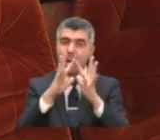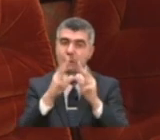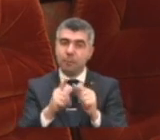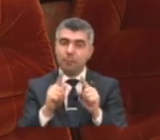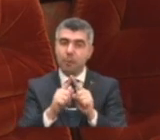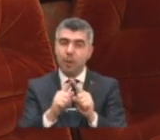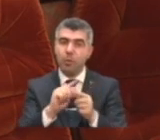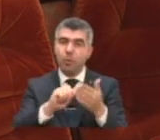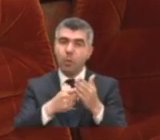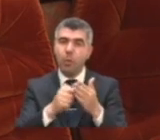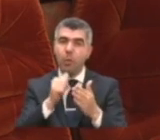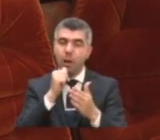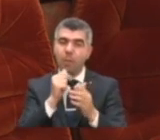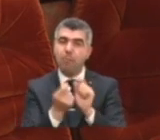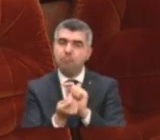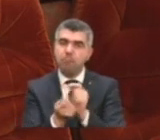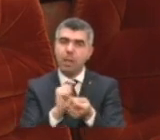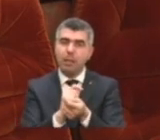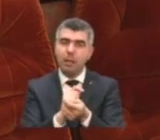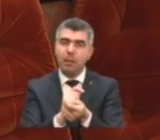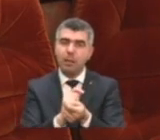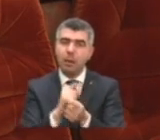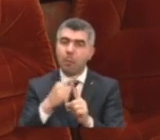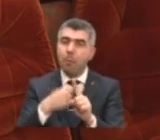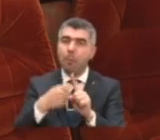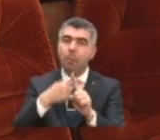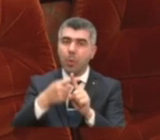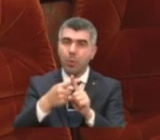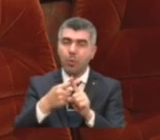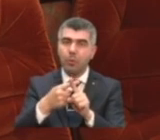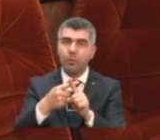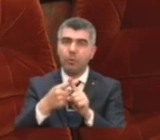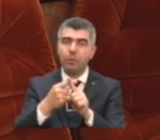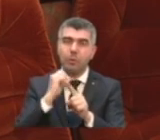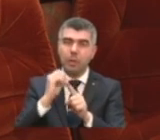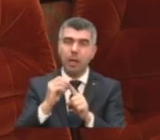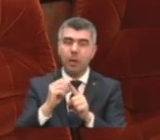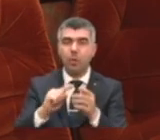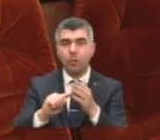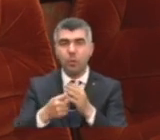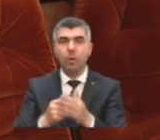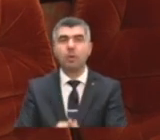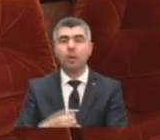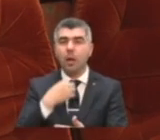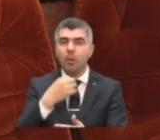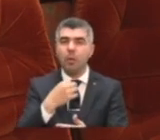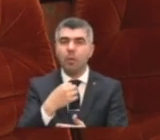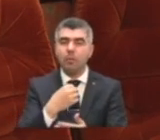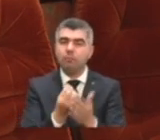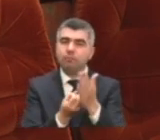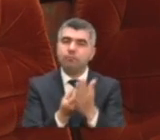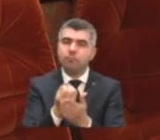فيه أي تغيير، ما كانت فيه حتى زيادة في الفواتير ديال استهلاك الكهرباء، ولكن خصنا نعطي واحد النبذة